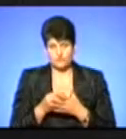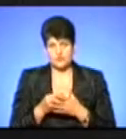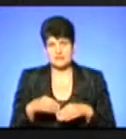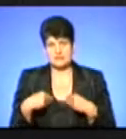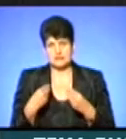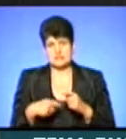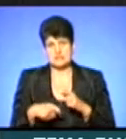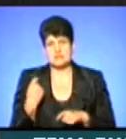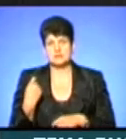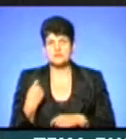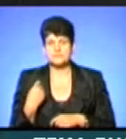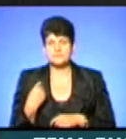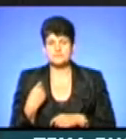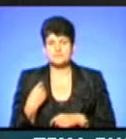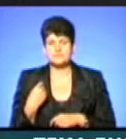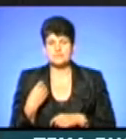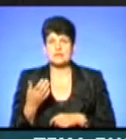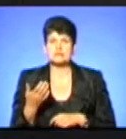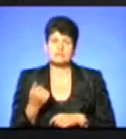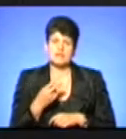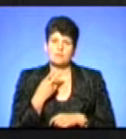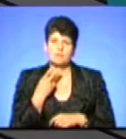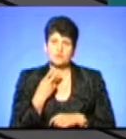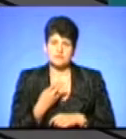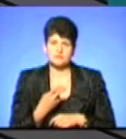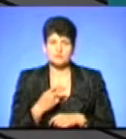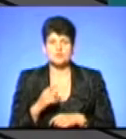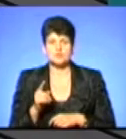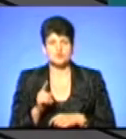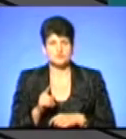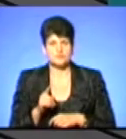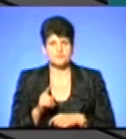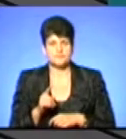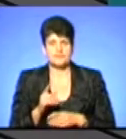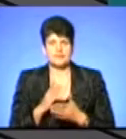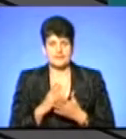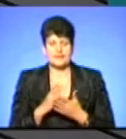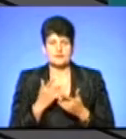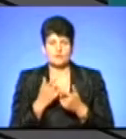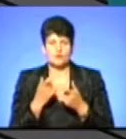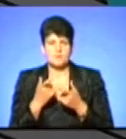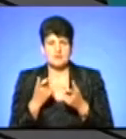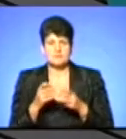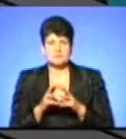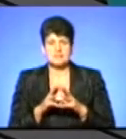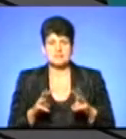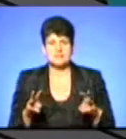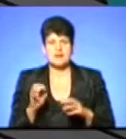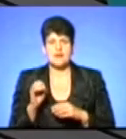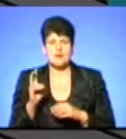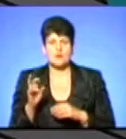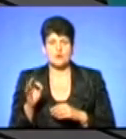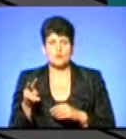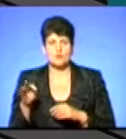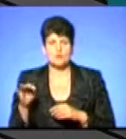розмір стягнення. Ну, власне, давайте подивимося, що є інформація від міністра екології та природних